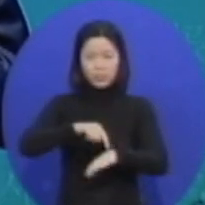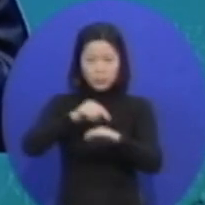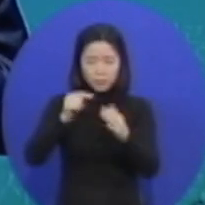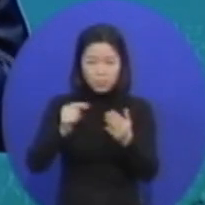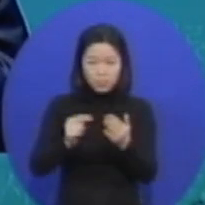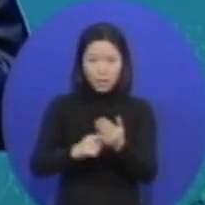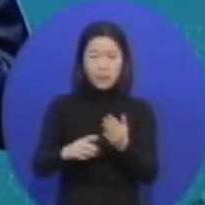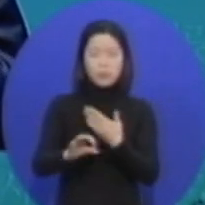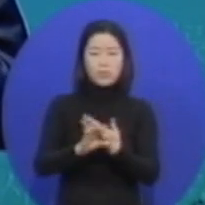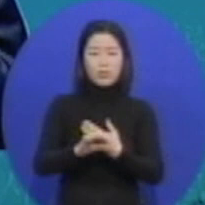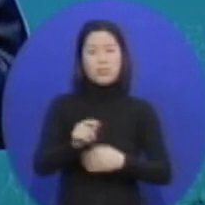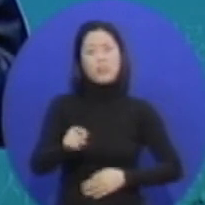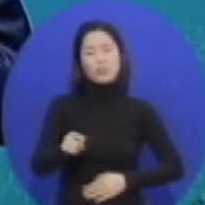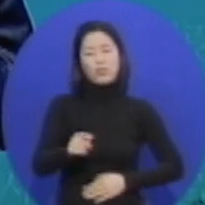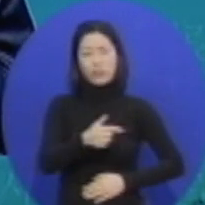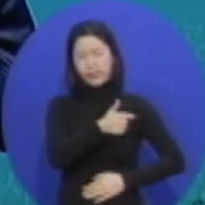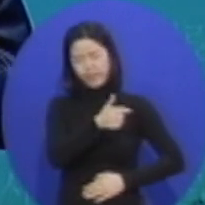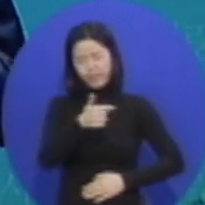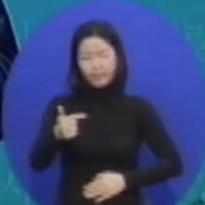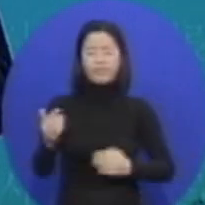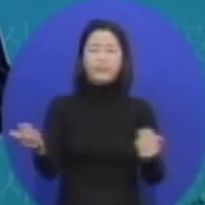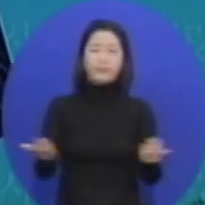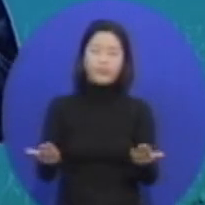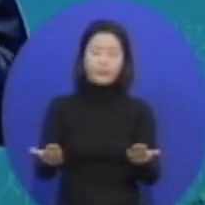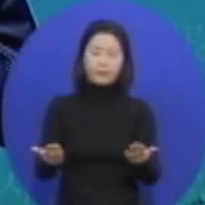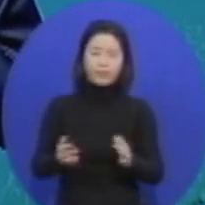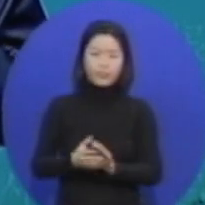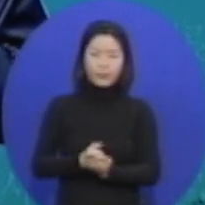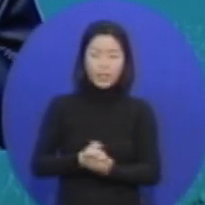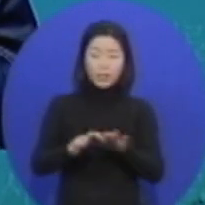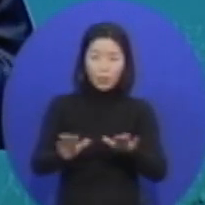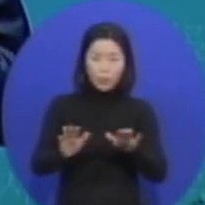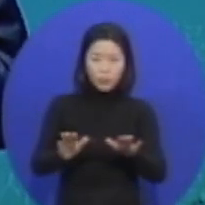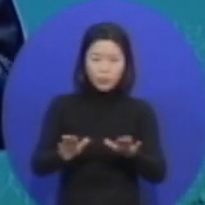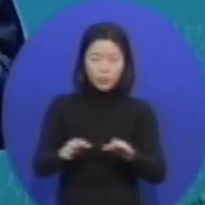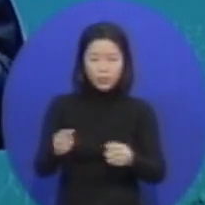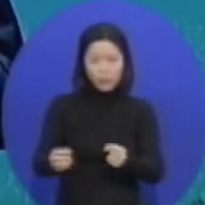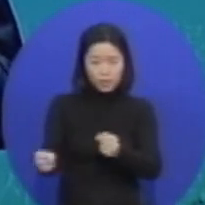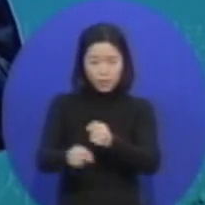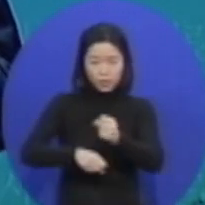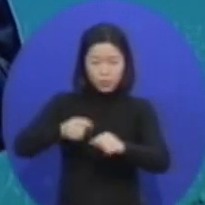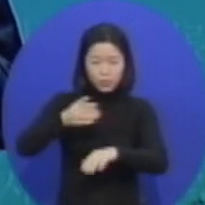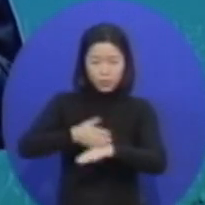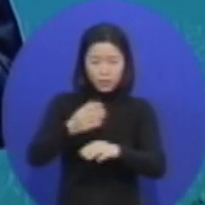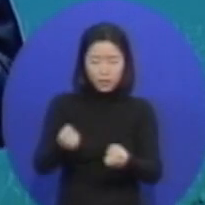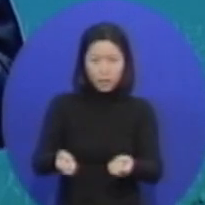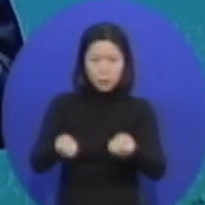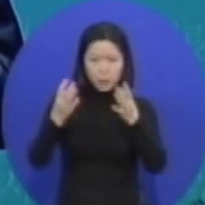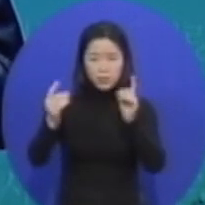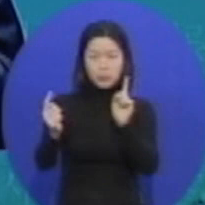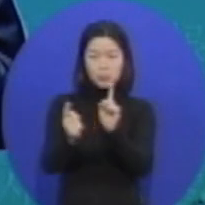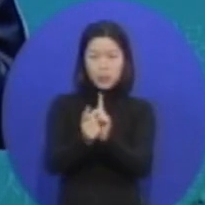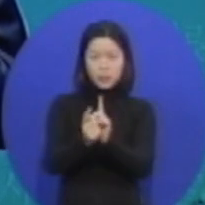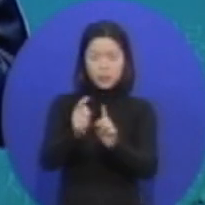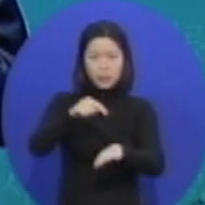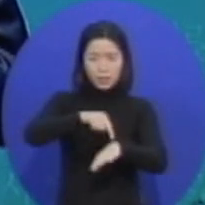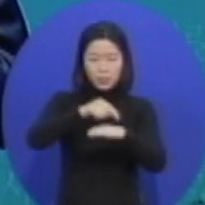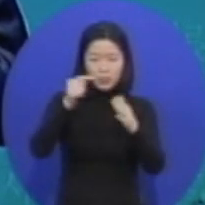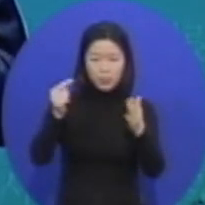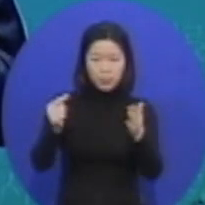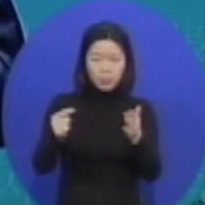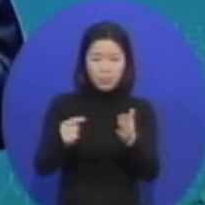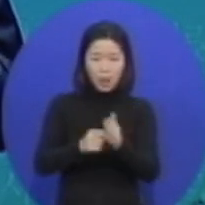이건 정말 큰일이 줘 그래서 오늘 추수감사절은 낮에 할 마음의 준비를 위한 설교를